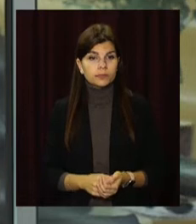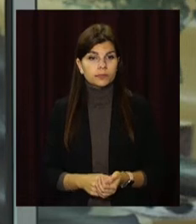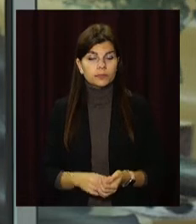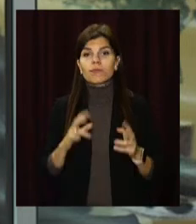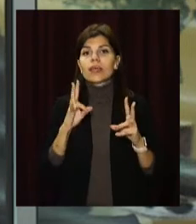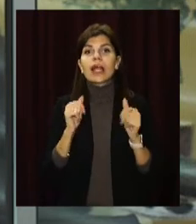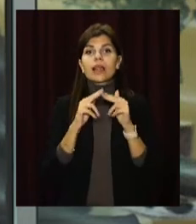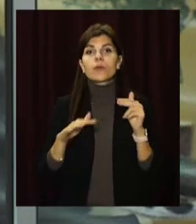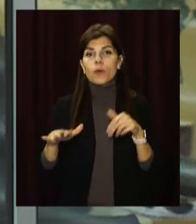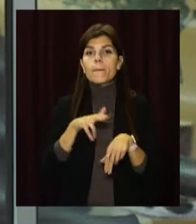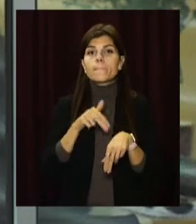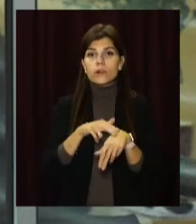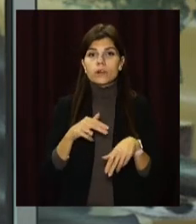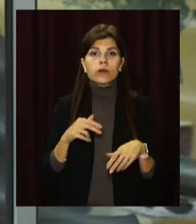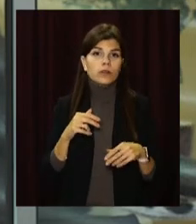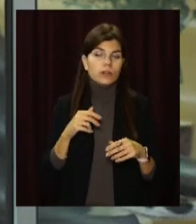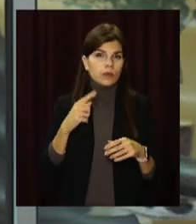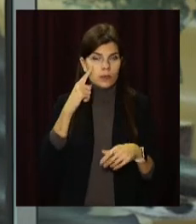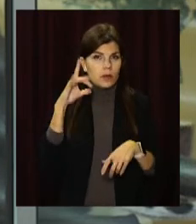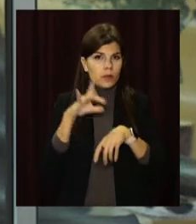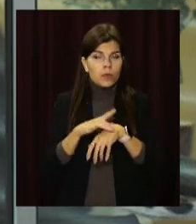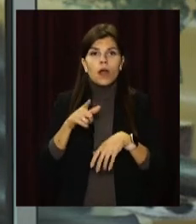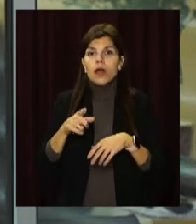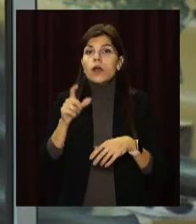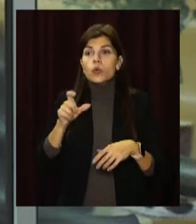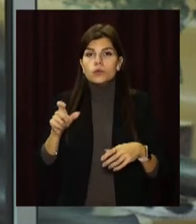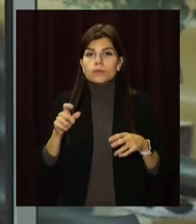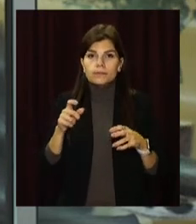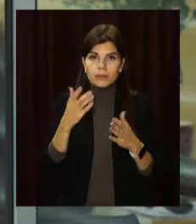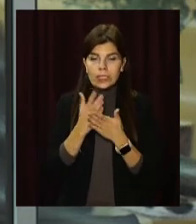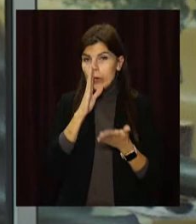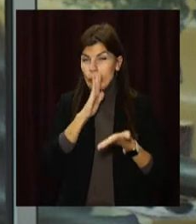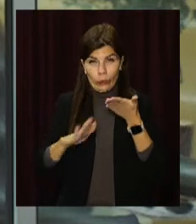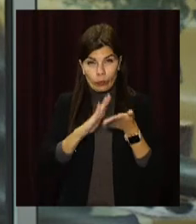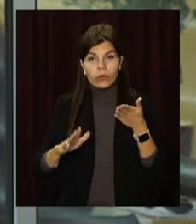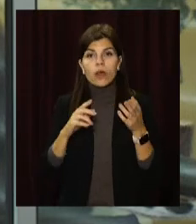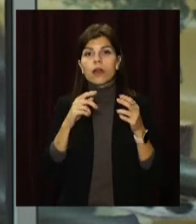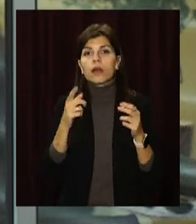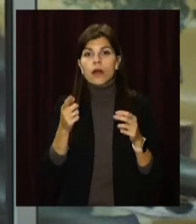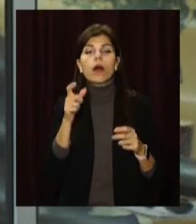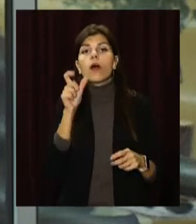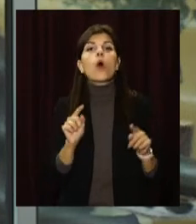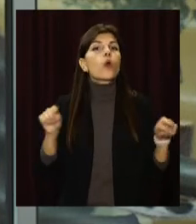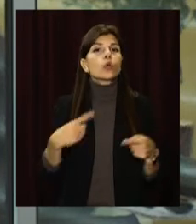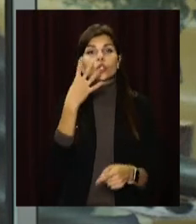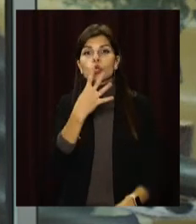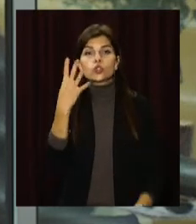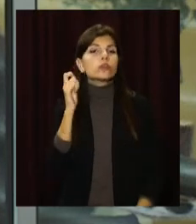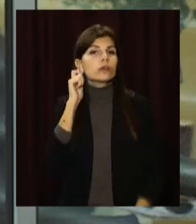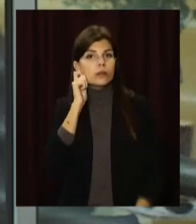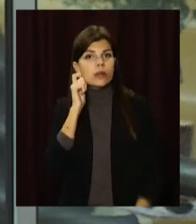На Дніпропетровщині поліція викрила схему підробки ковід-сертифікатів про вакцинацію. Організатором виявилася